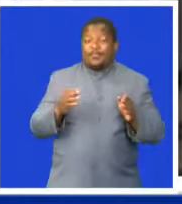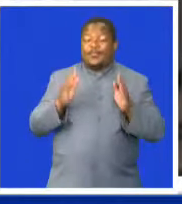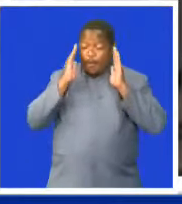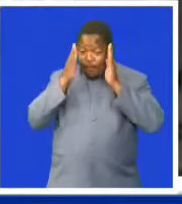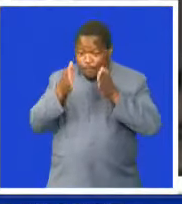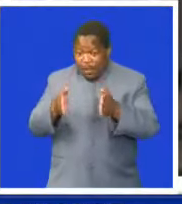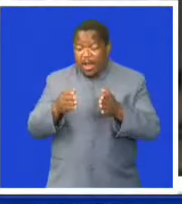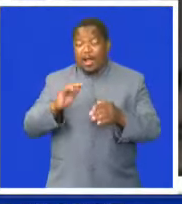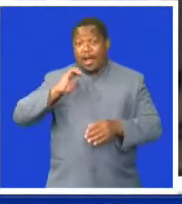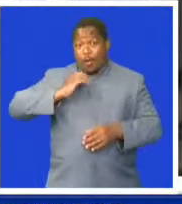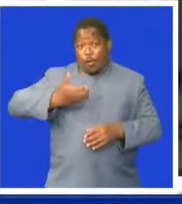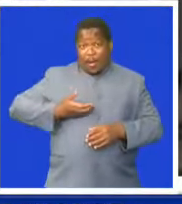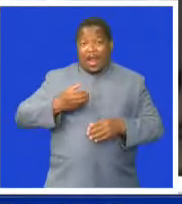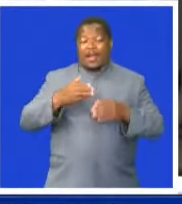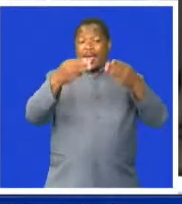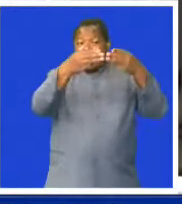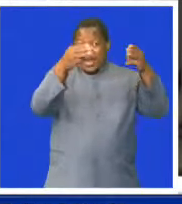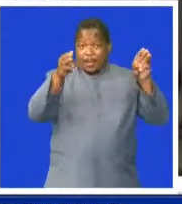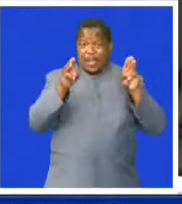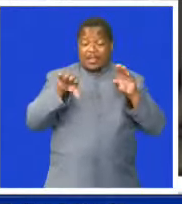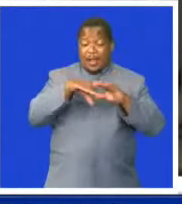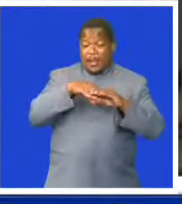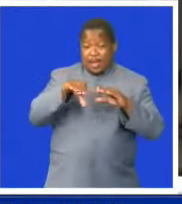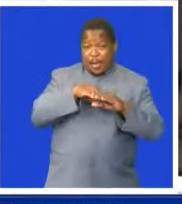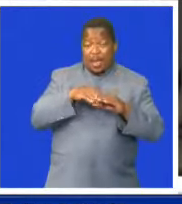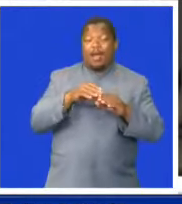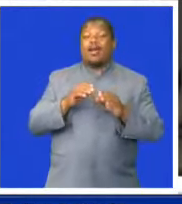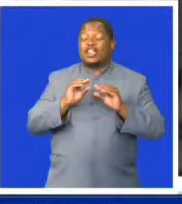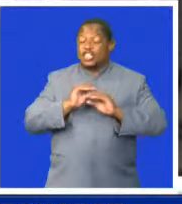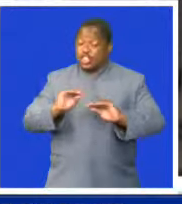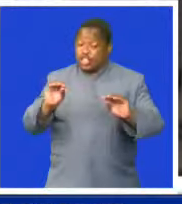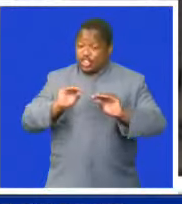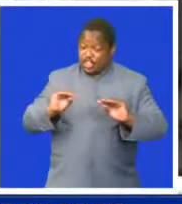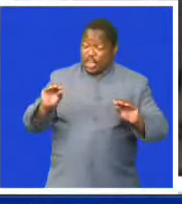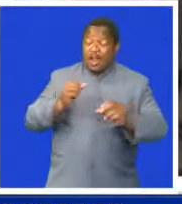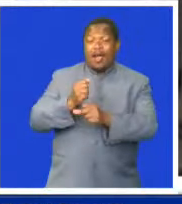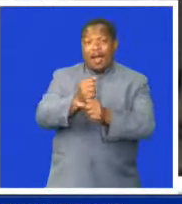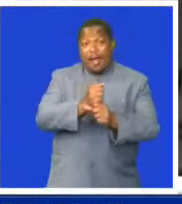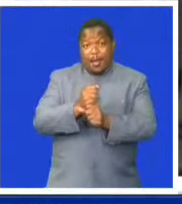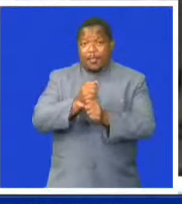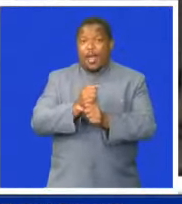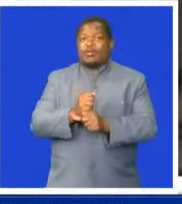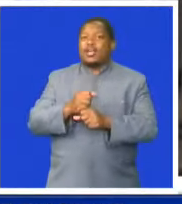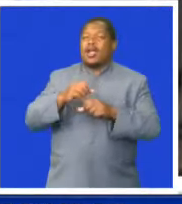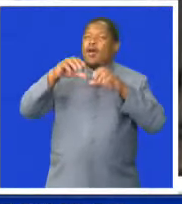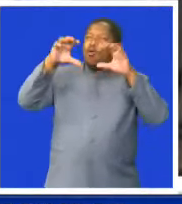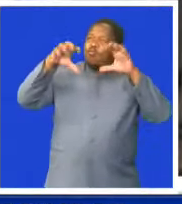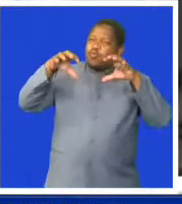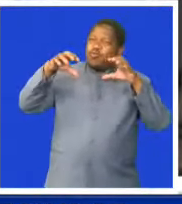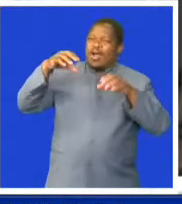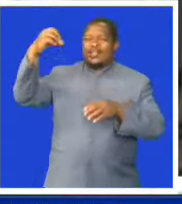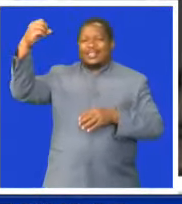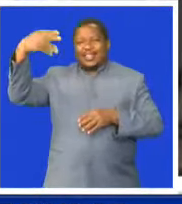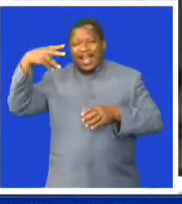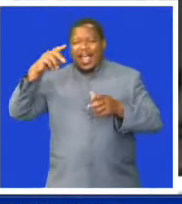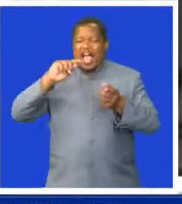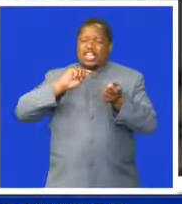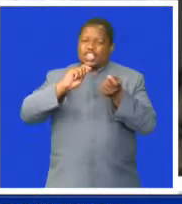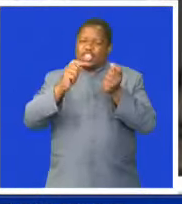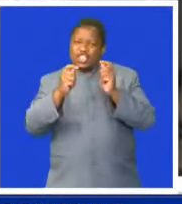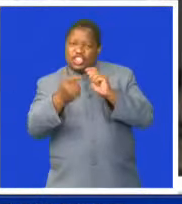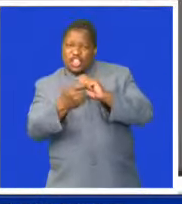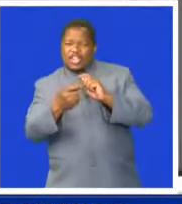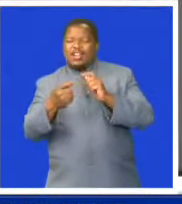ngabandi ngeTindzaba letiphathelene nekuguquguquka kwesimo selitulu i-climate change. Induna ithi yethemba ukuthi